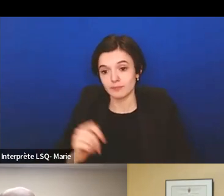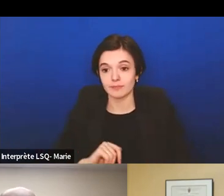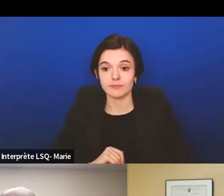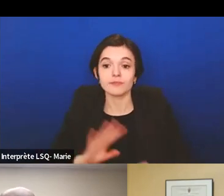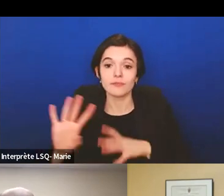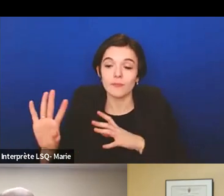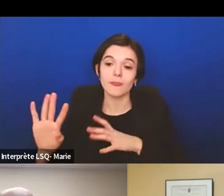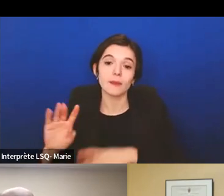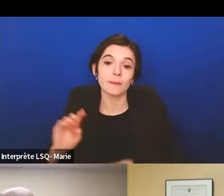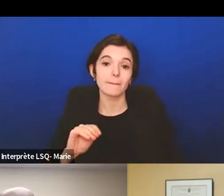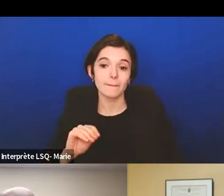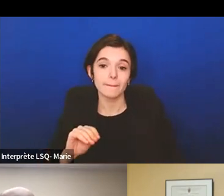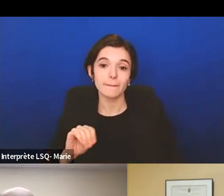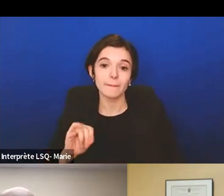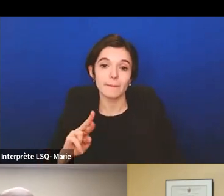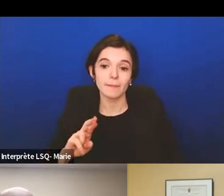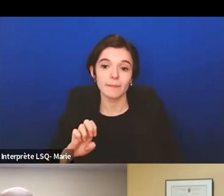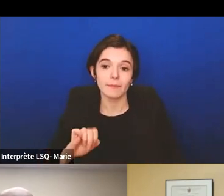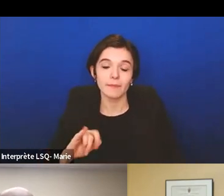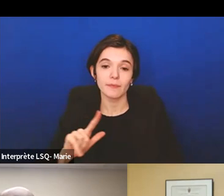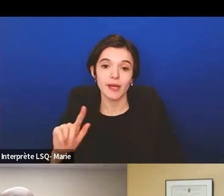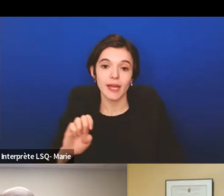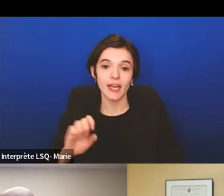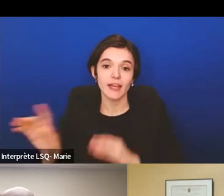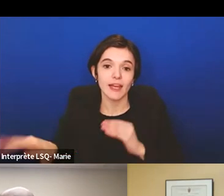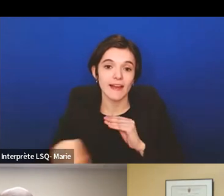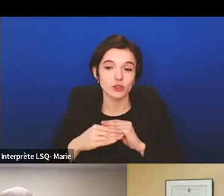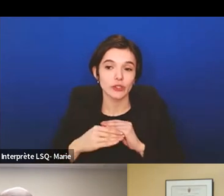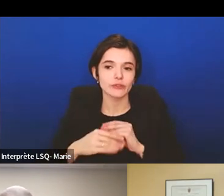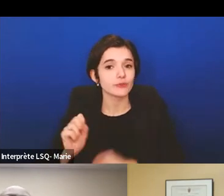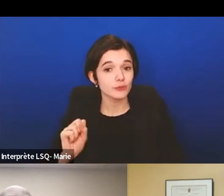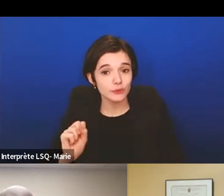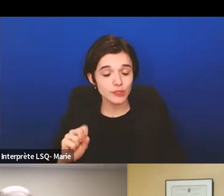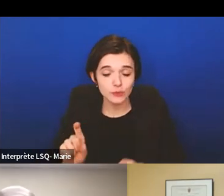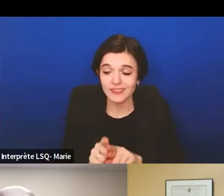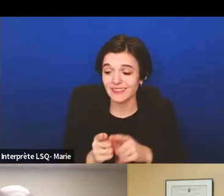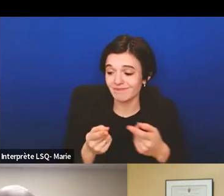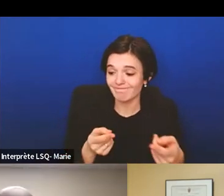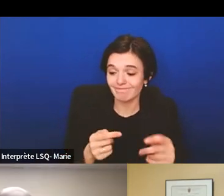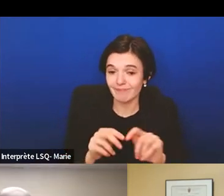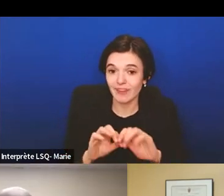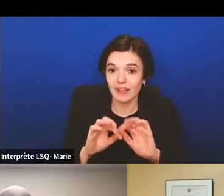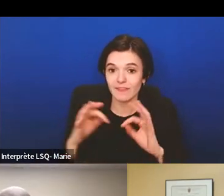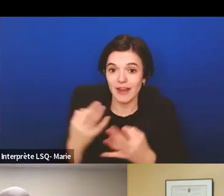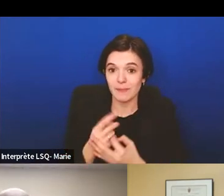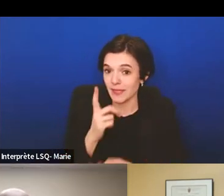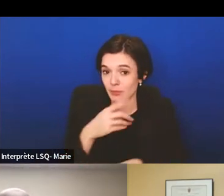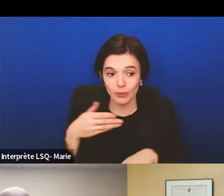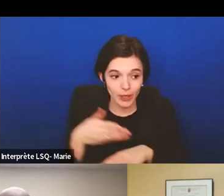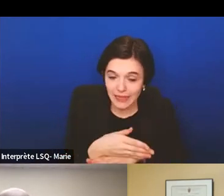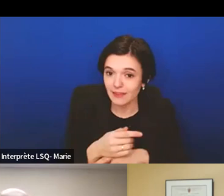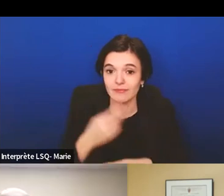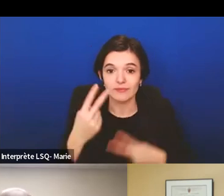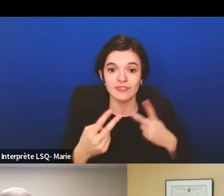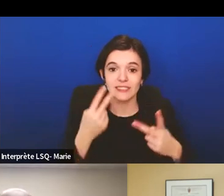que les familles n'avaient pas accès aux personnes âgées, ça a aussi contribué à une augmentation de la mortalité. Alors, au niveau médical, souvent, les